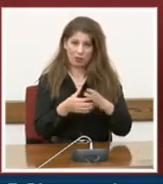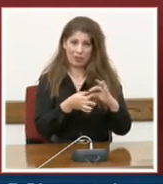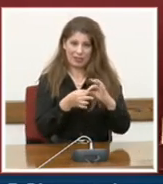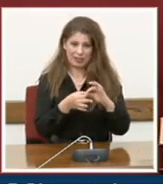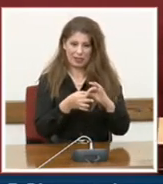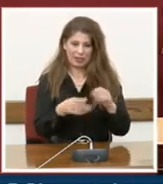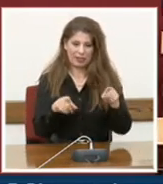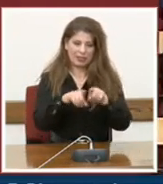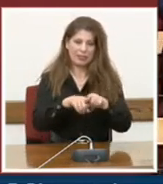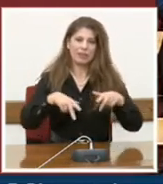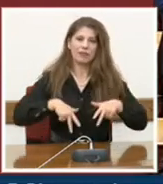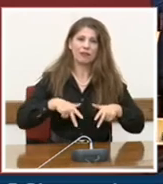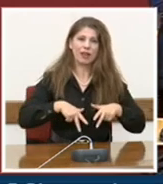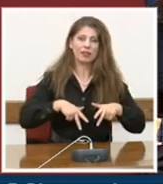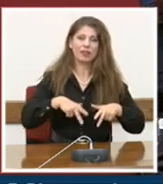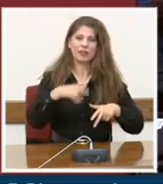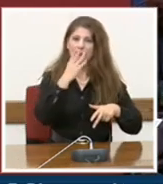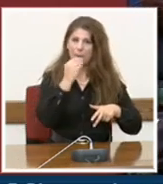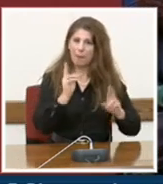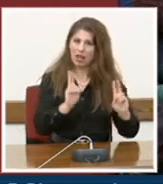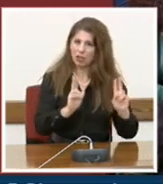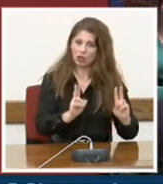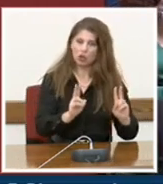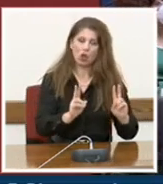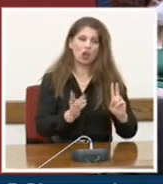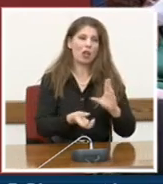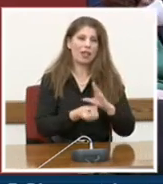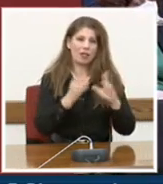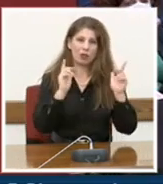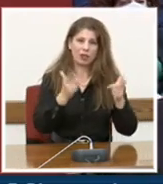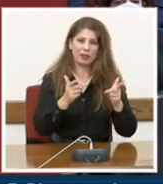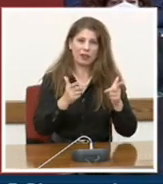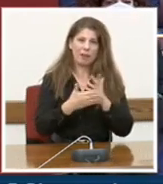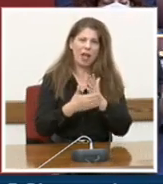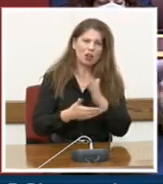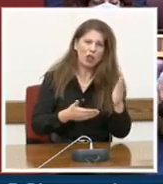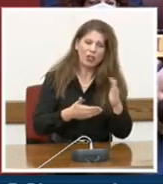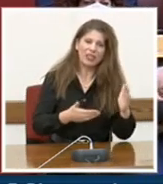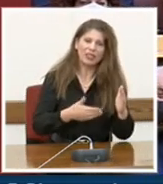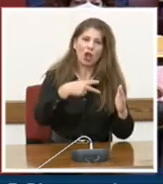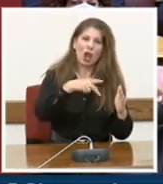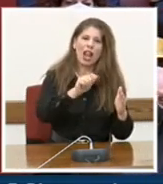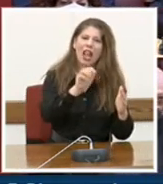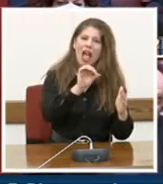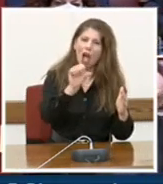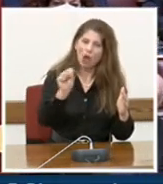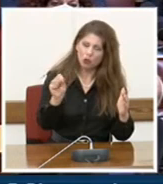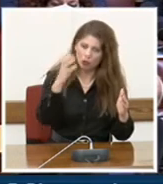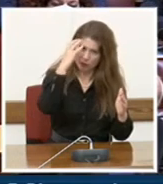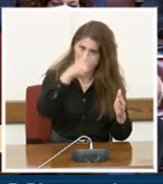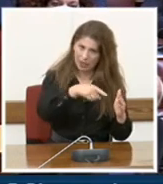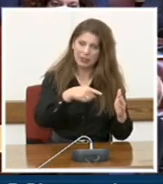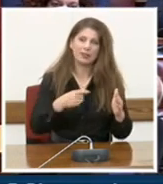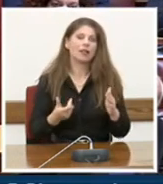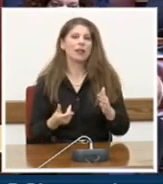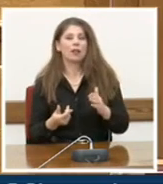Συγκυβέρνηση ΠΑΣΟΚ Νέας Δημοκρατίας με το ακροδεξιό λαός, θυμάστε. Συγκυβέρνηση Νέας Δημοκρατίας ΠΑΣΟΚ